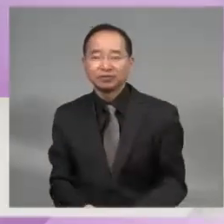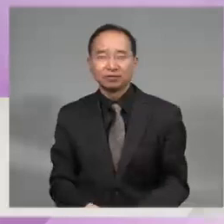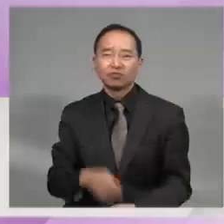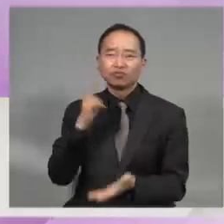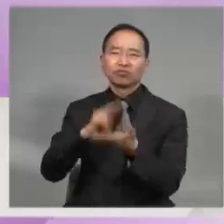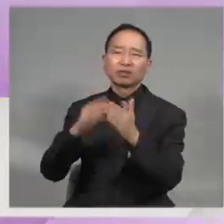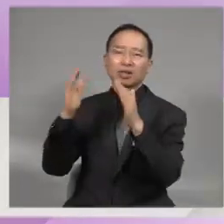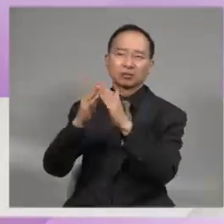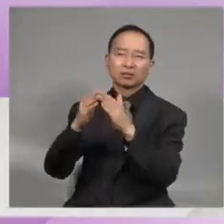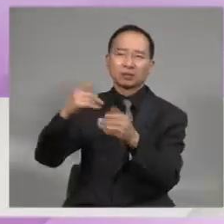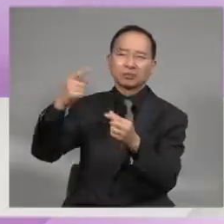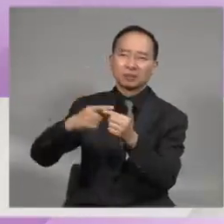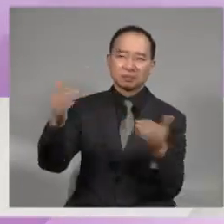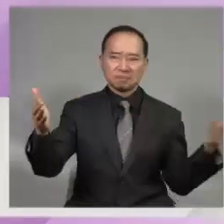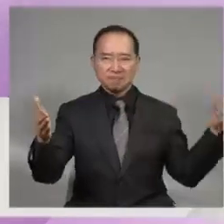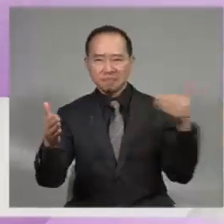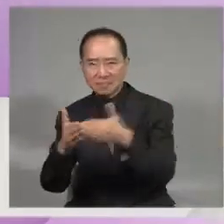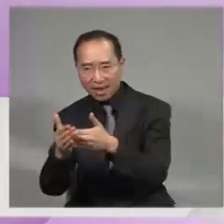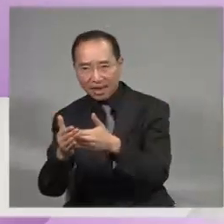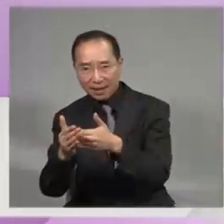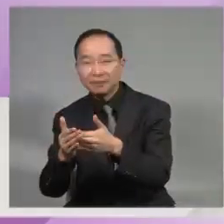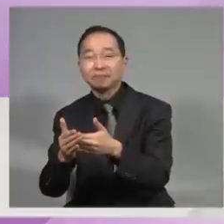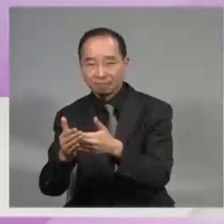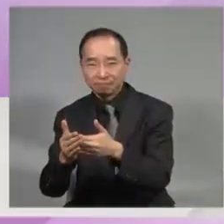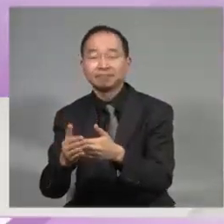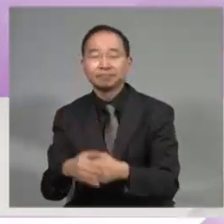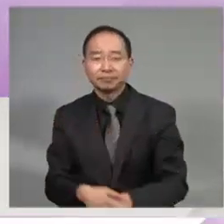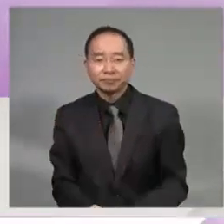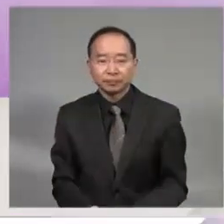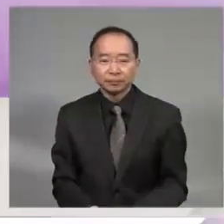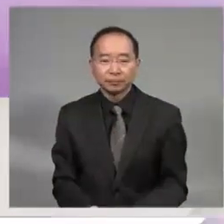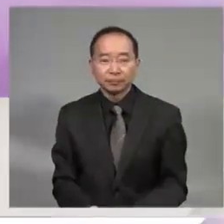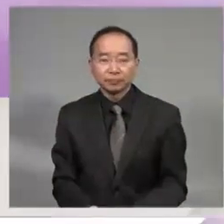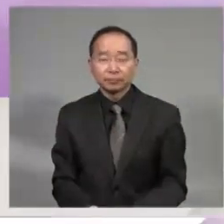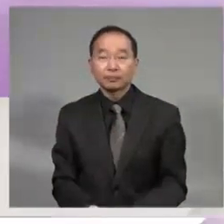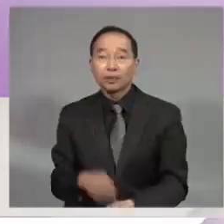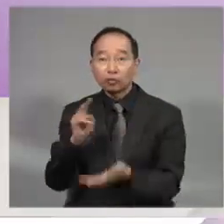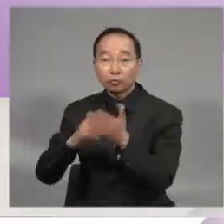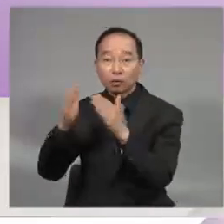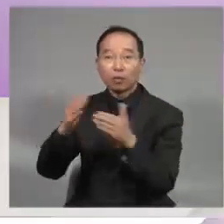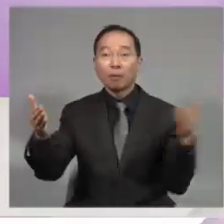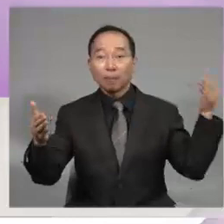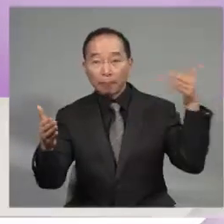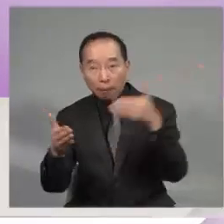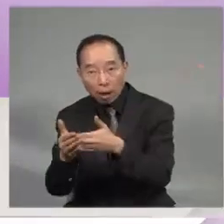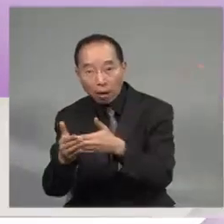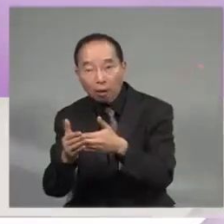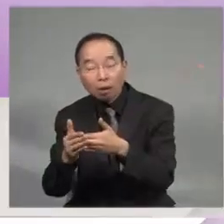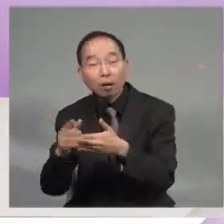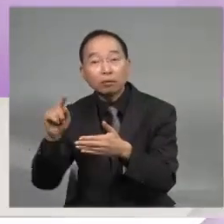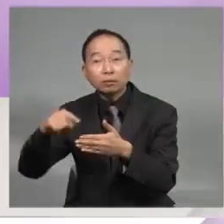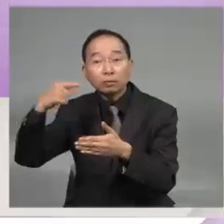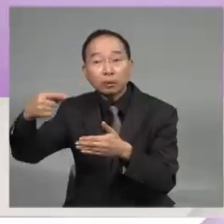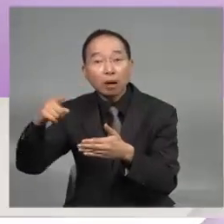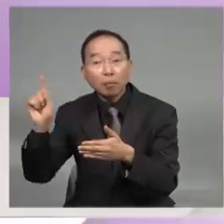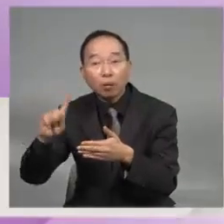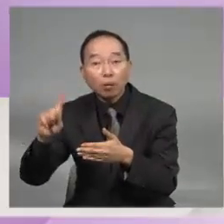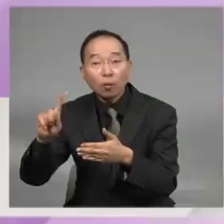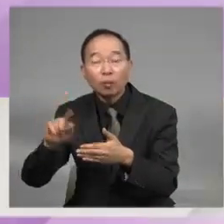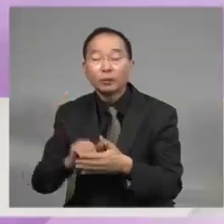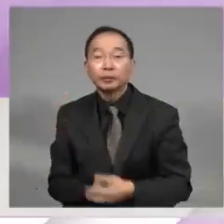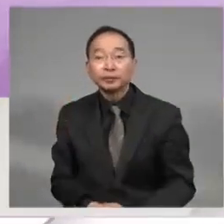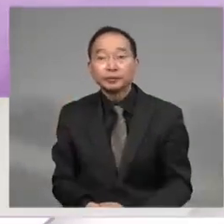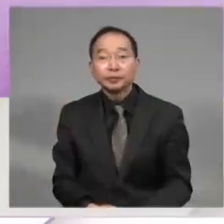우체국으로 첫 번째 목적지에 지금 도착을 네. 하게 됐습니다. 예. 자, 이제 이렇게 우체국으로 가게 되면 그 이후에는 또